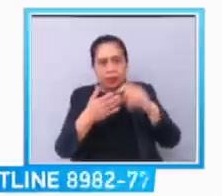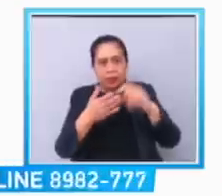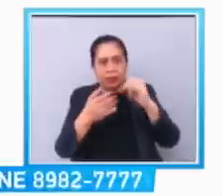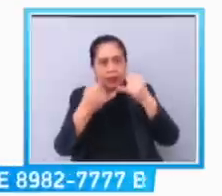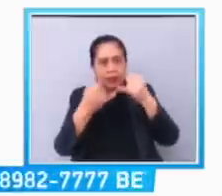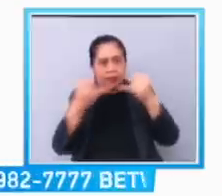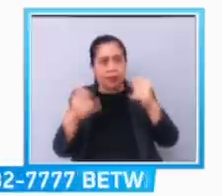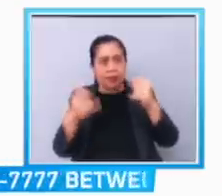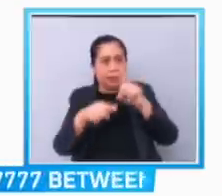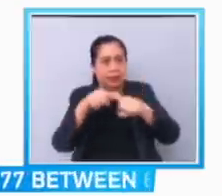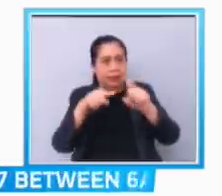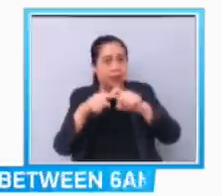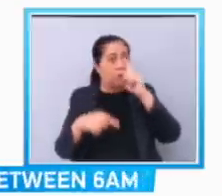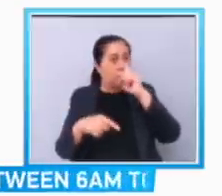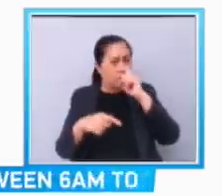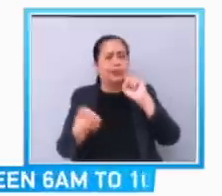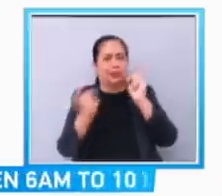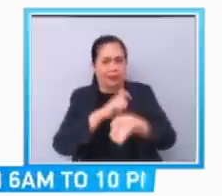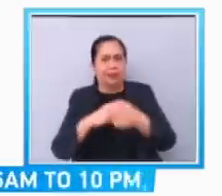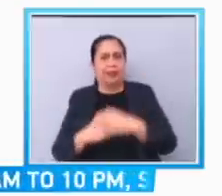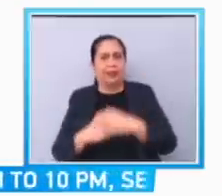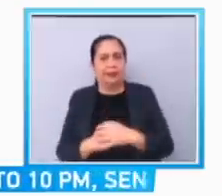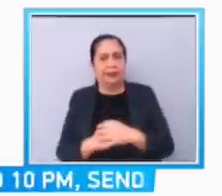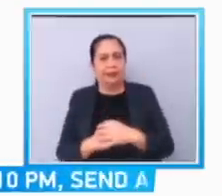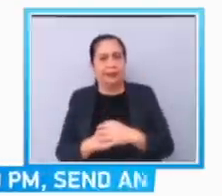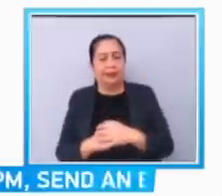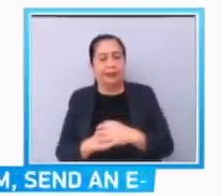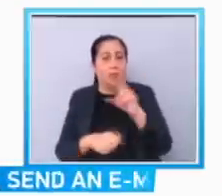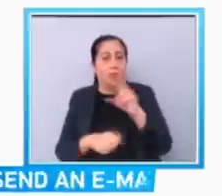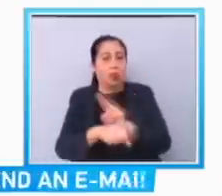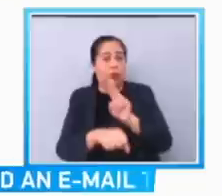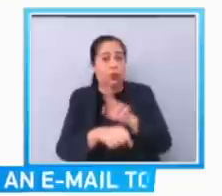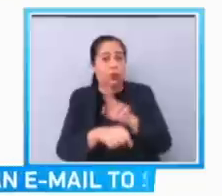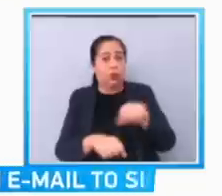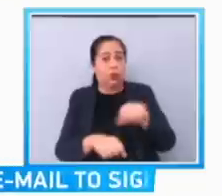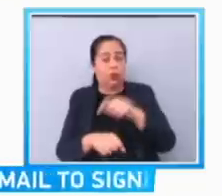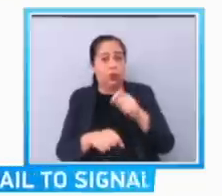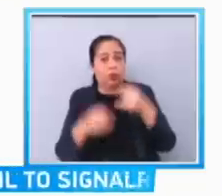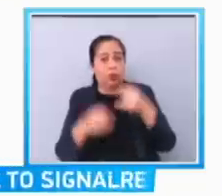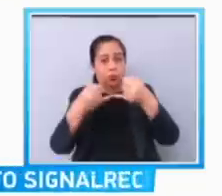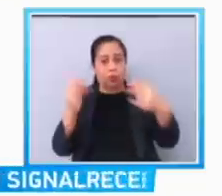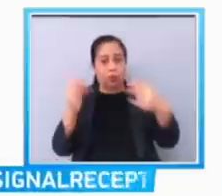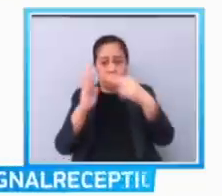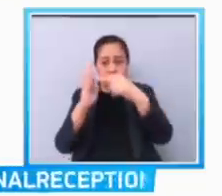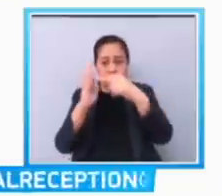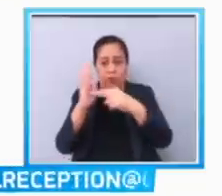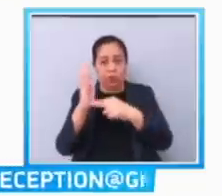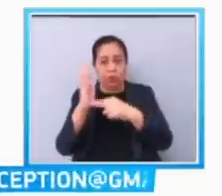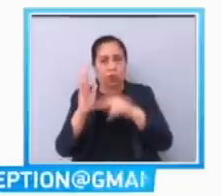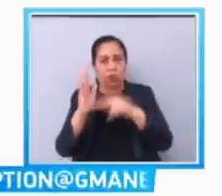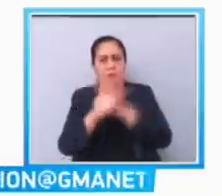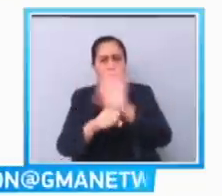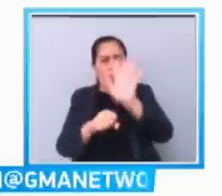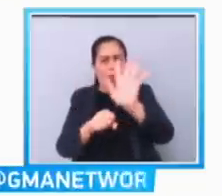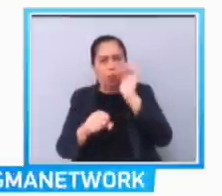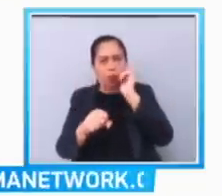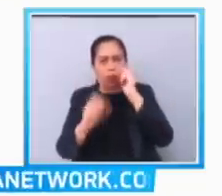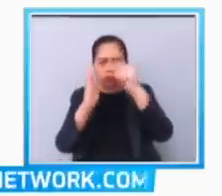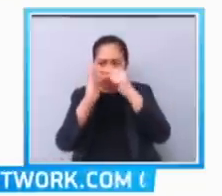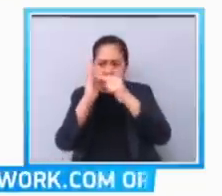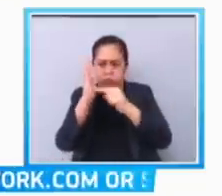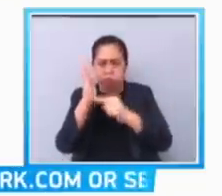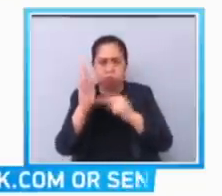na. Sa mga gumagamit naman ng extension cords, iwasang punuin ito ng mga nakasaksak na gamit.